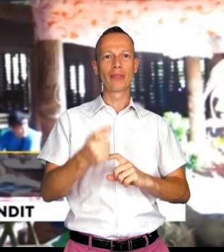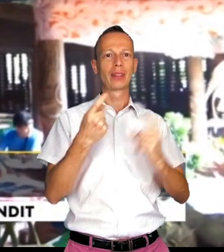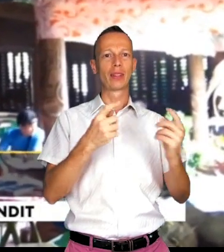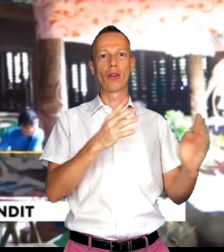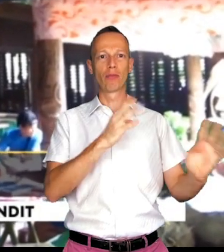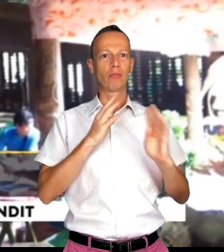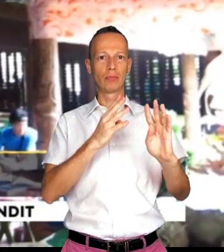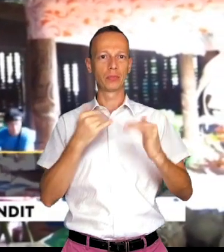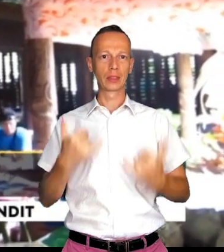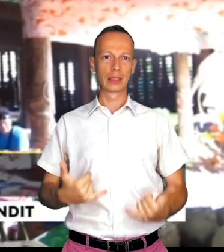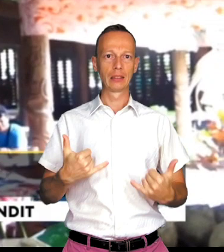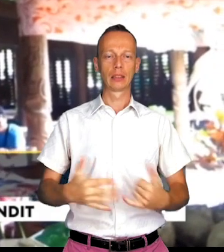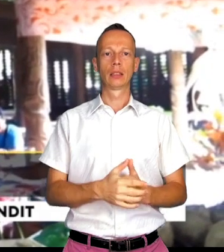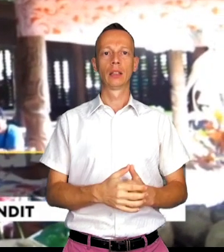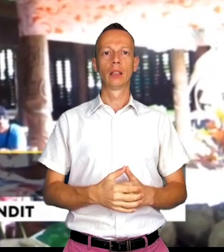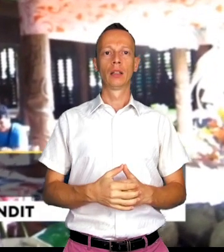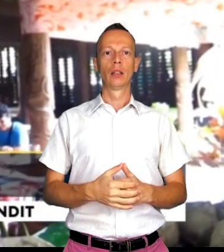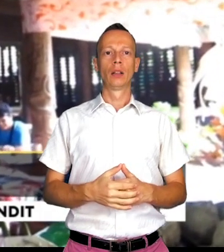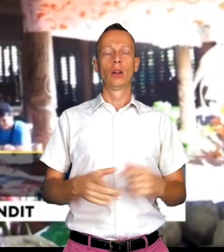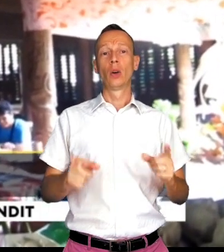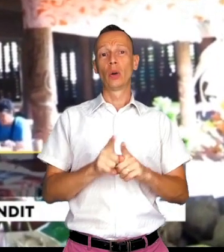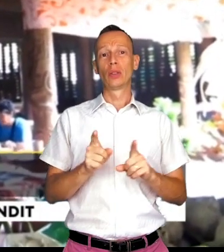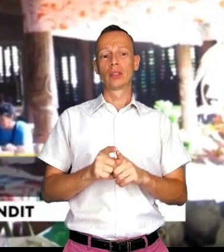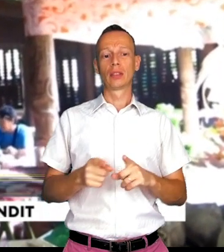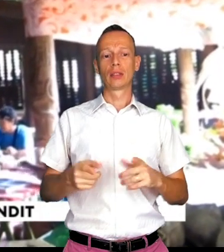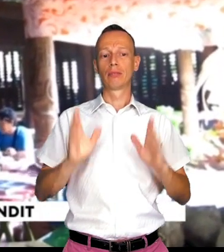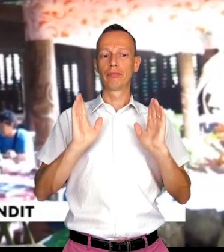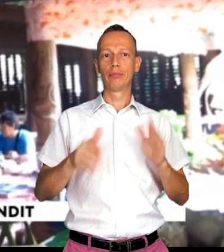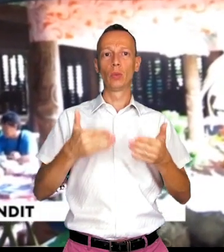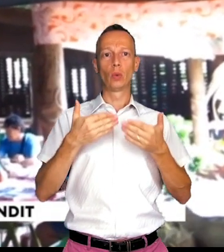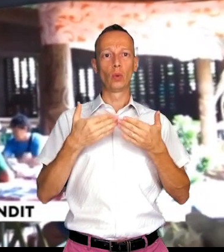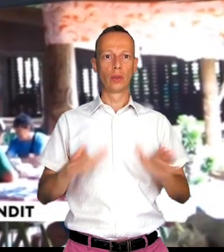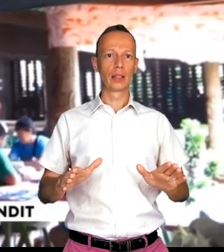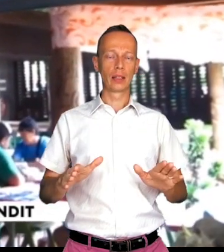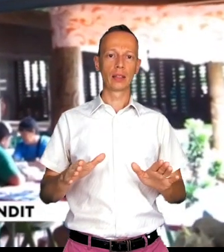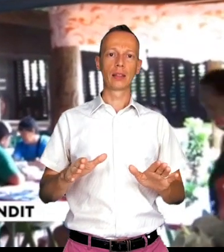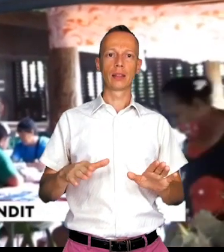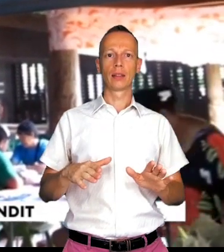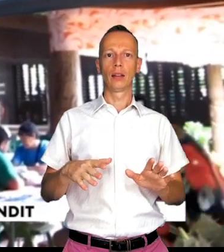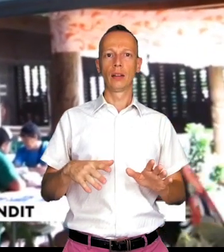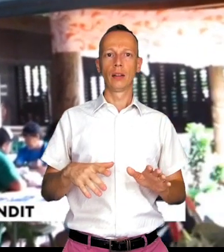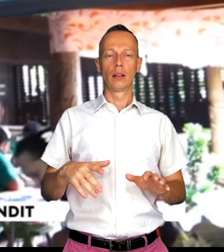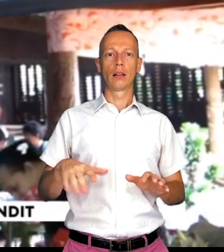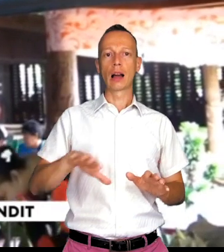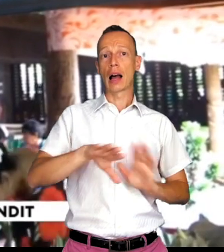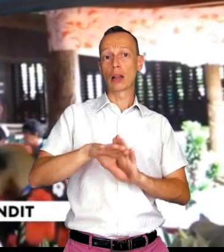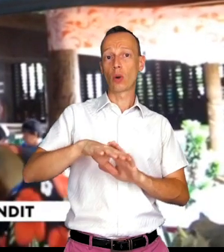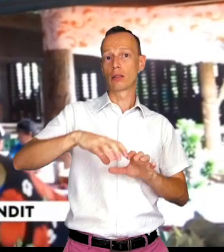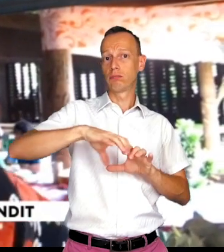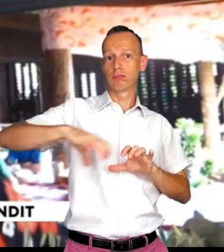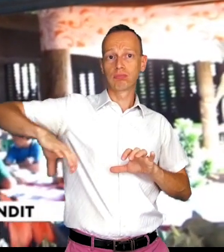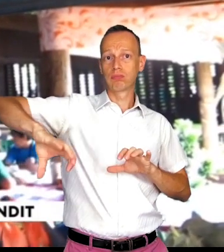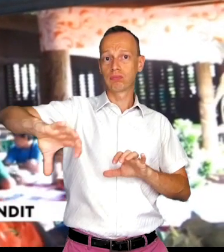que ce soit prêt avant que les clients arrivent. Et puis le nouveau moncuburo a décidé d'ouvrir l'aile